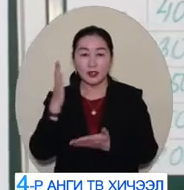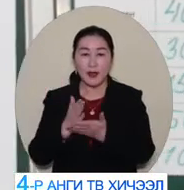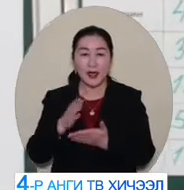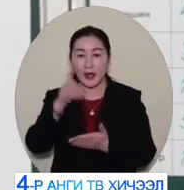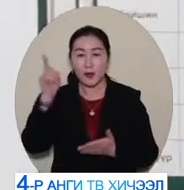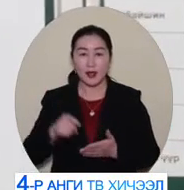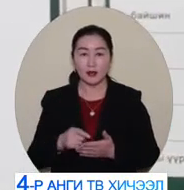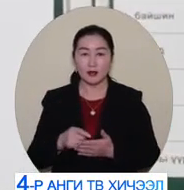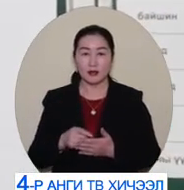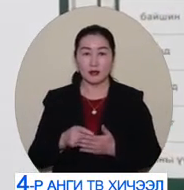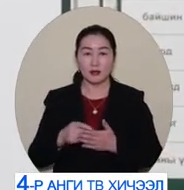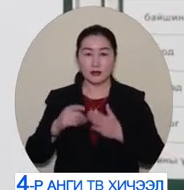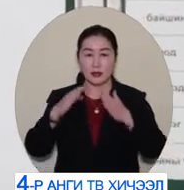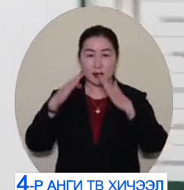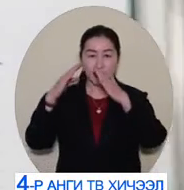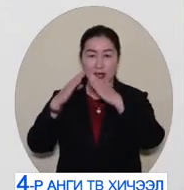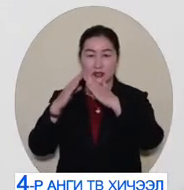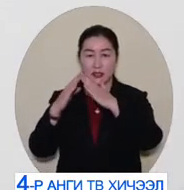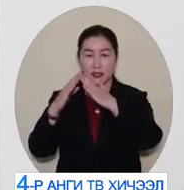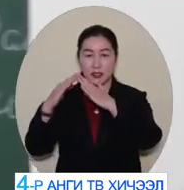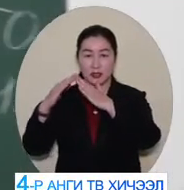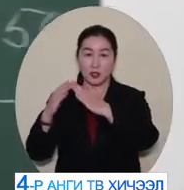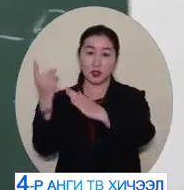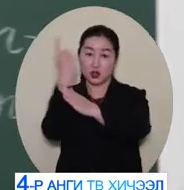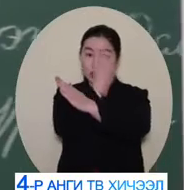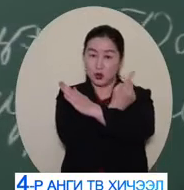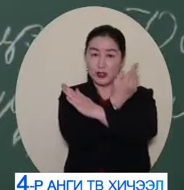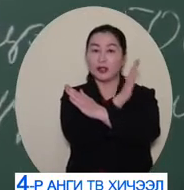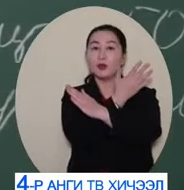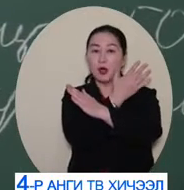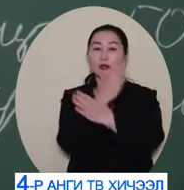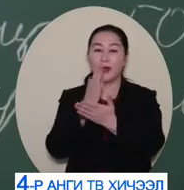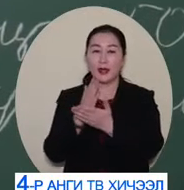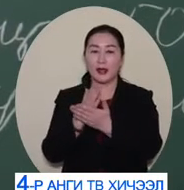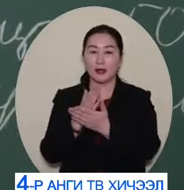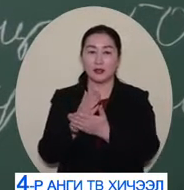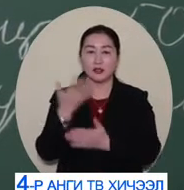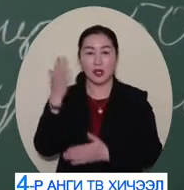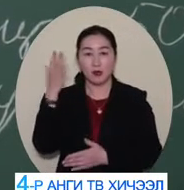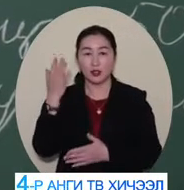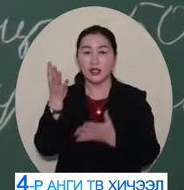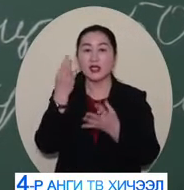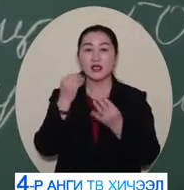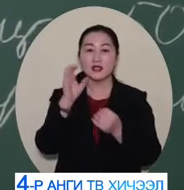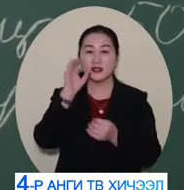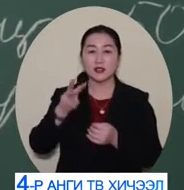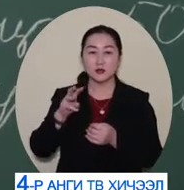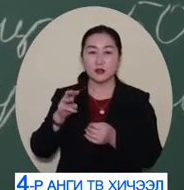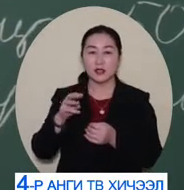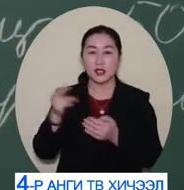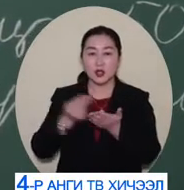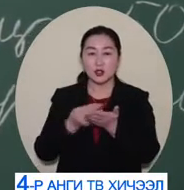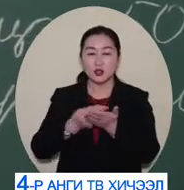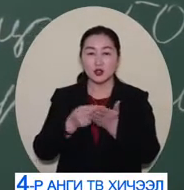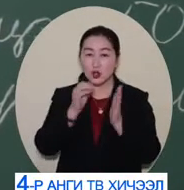болчихлоо. За байшингийн аль талд нь мод байна уу? Байшингийн зүүн талд мод байна тийм ээ.